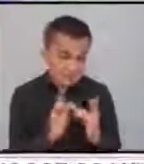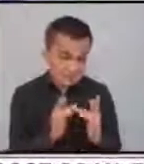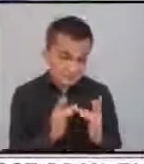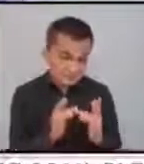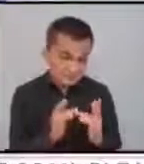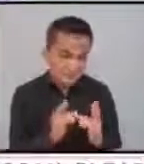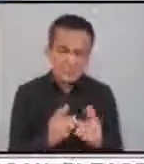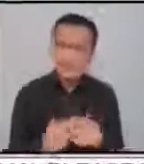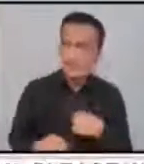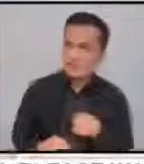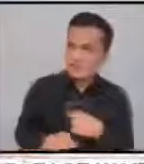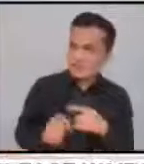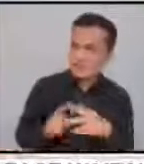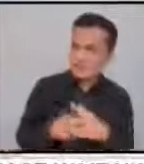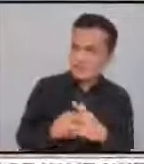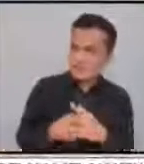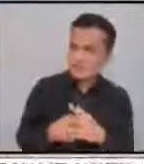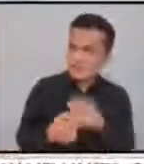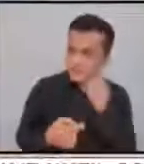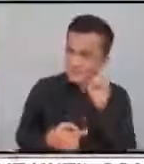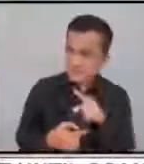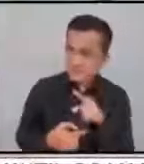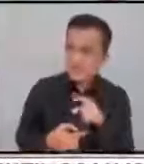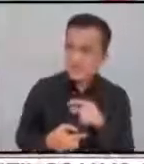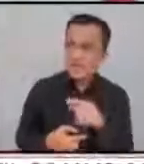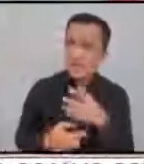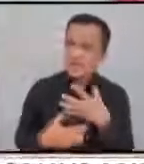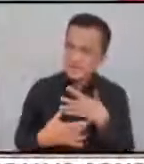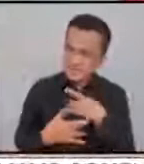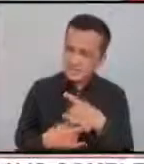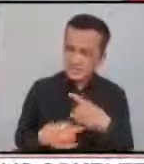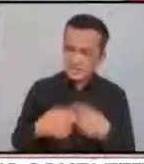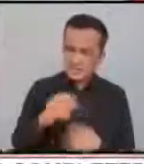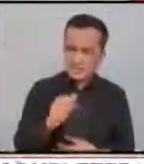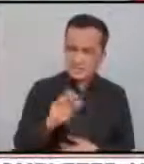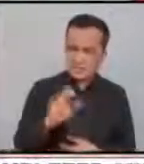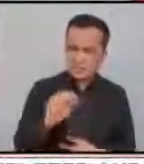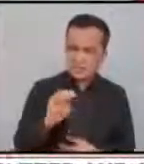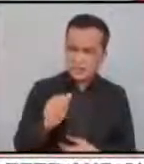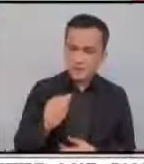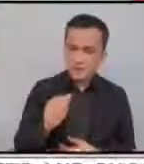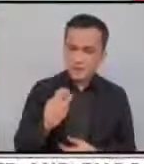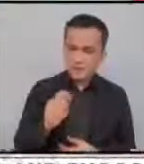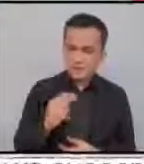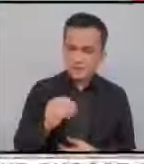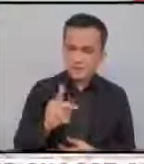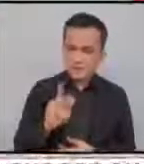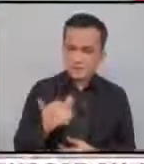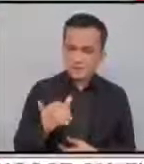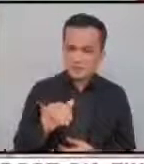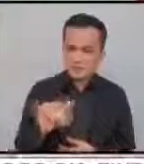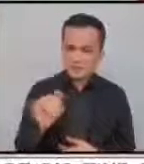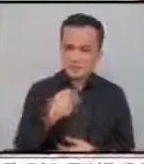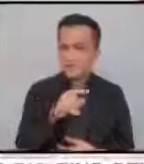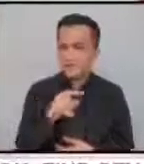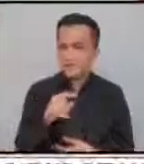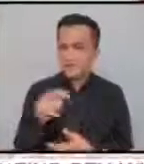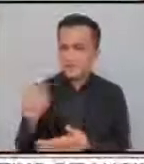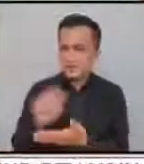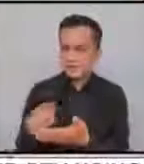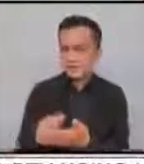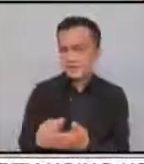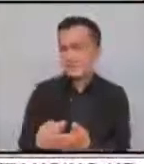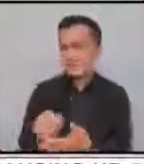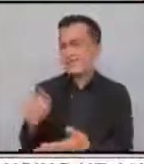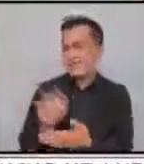mga ganito. Yes po, aromatherapy. Bago matulog, no? Yes po. And then, siya kasi parang fine art siya, more on ma-arty-arty side siya. Eh